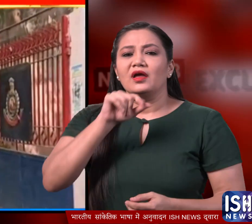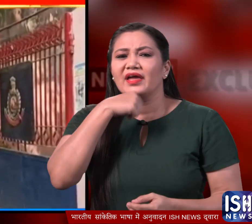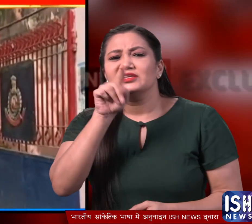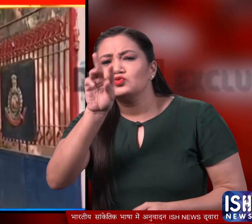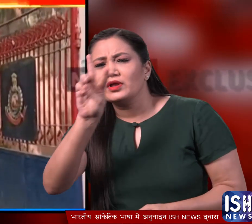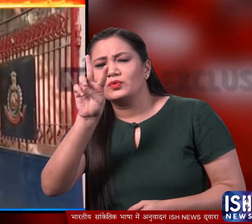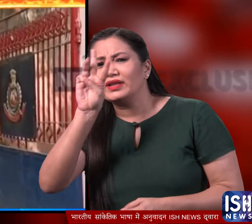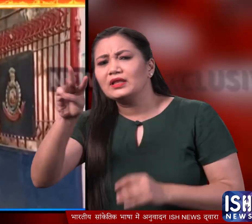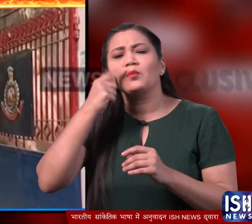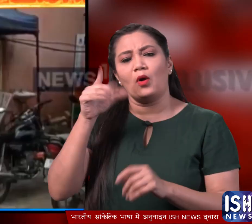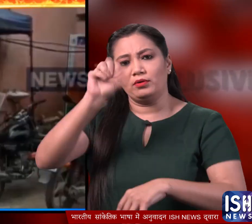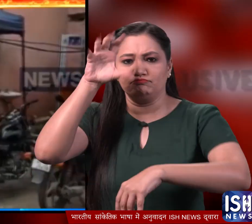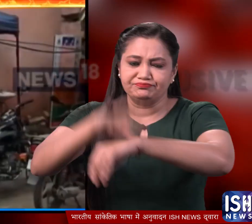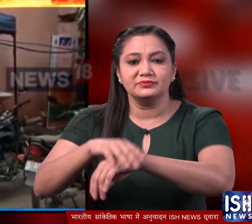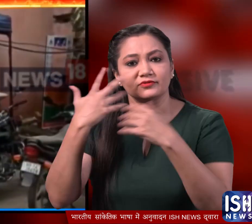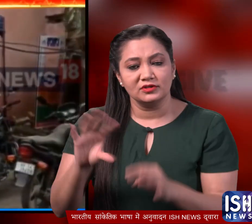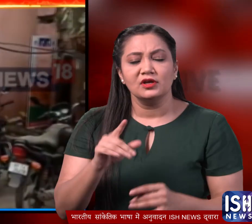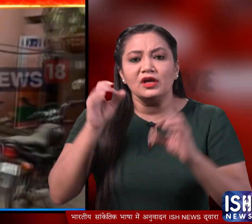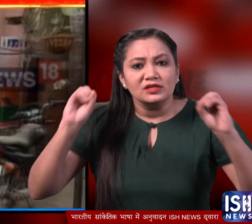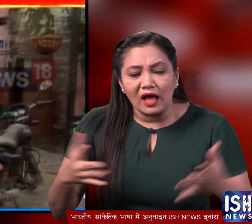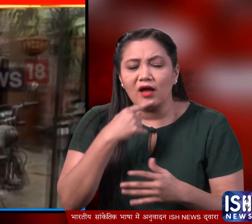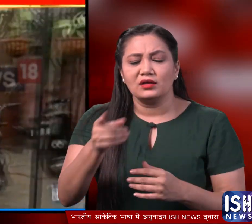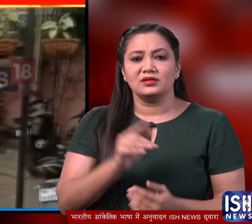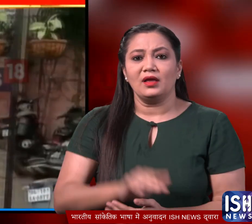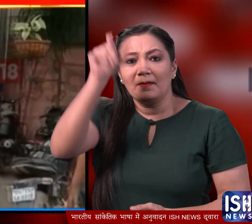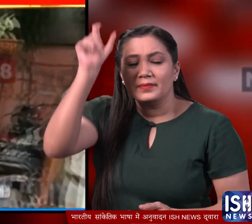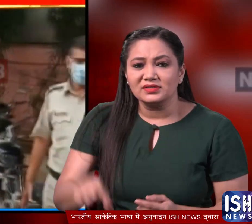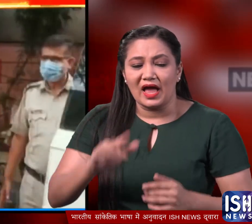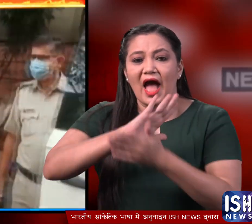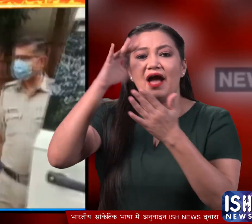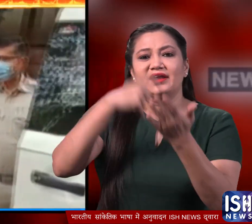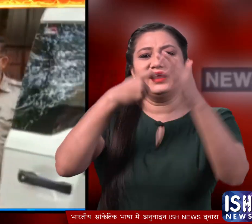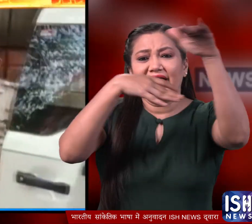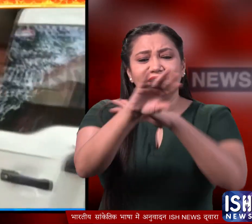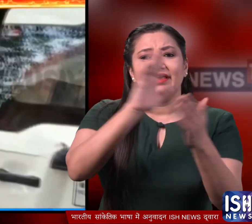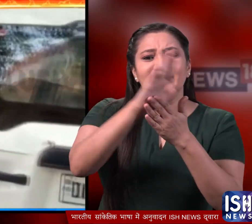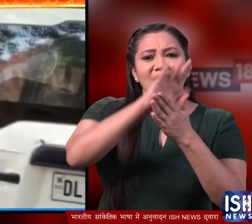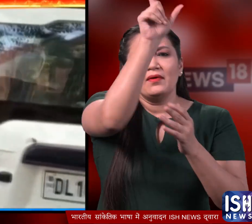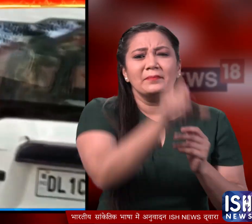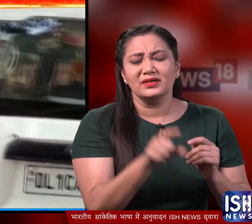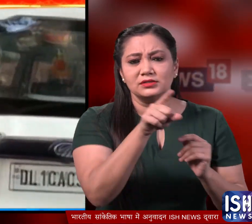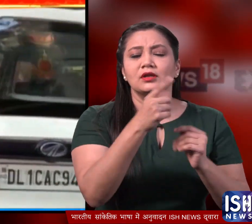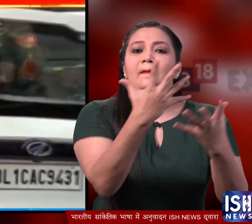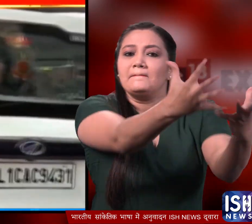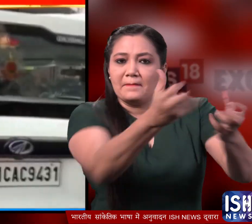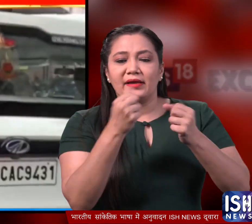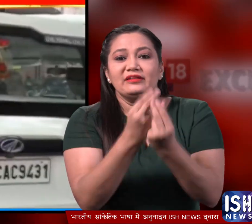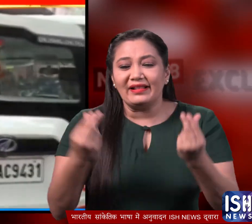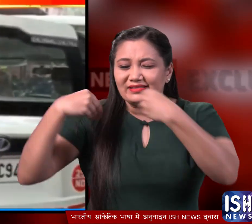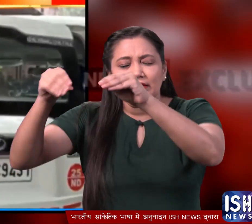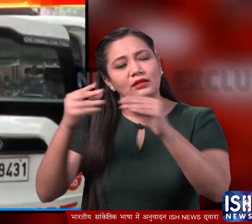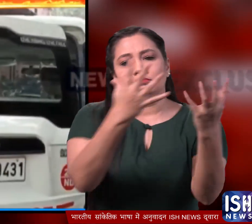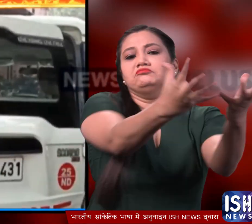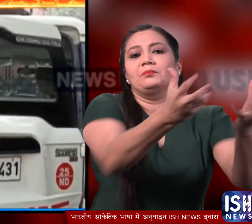سال کے ایک آروپی کو بھی گرفتار کیا شروعاتی جانچ کے بعد یہ بات سامنے آئی کہ آروپی نے ہریانہ کے حسار میں رہنے والے ایک شخصے یہ پٹاکے